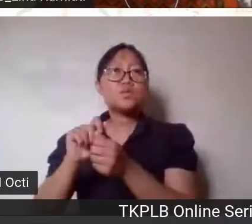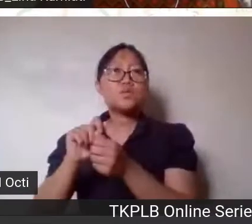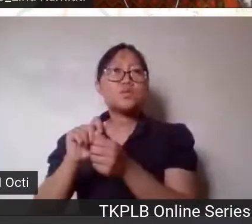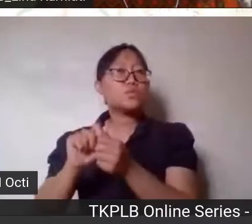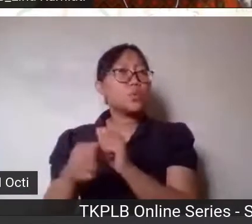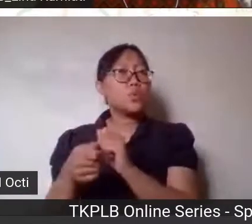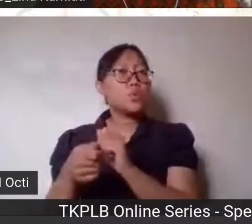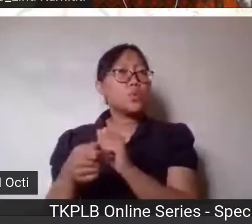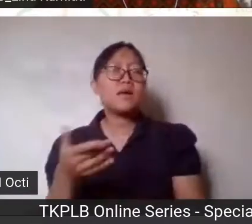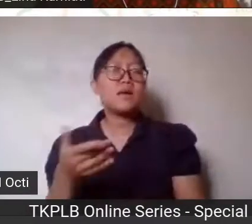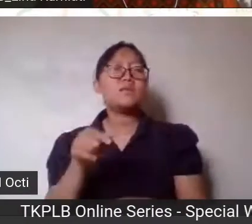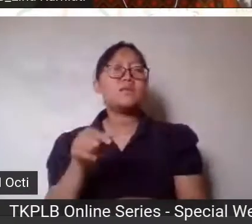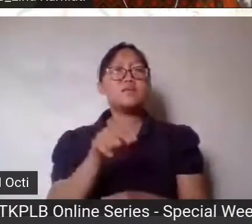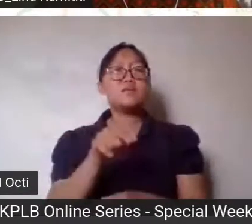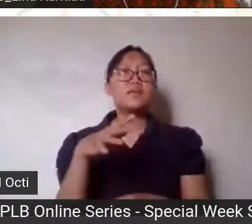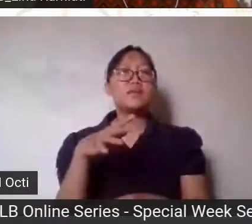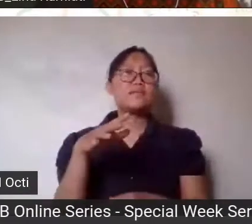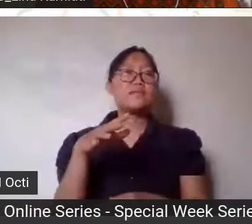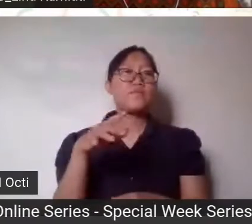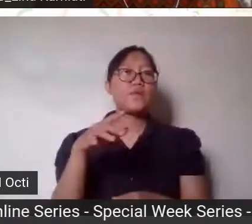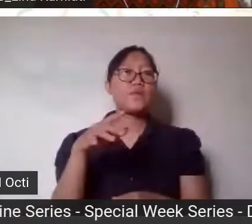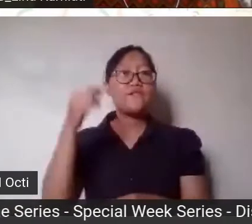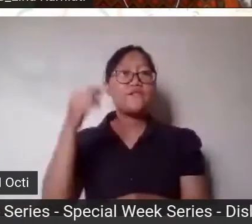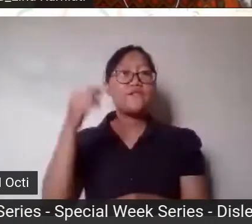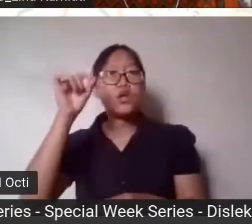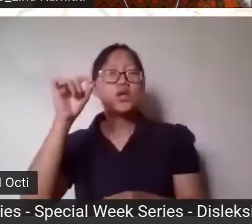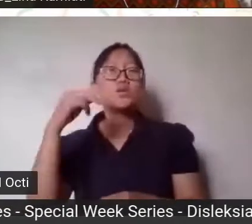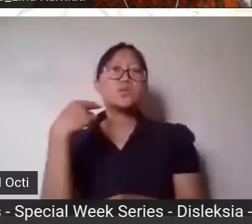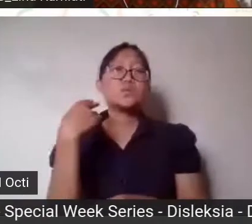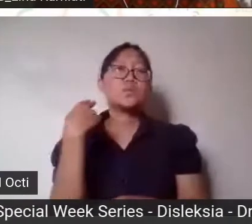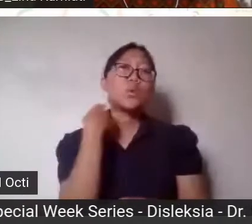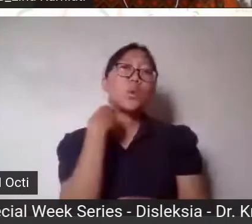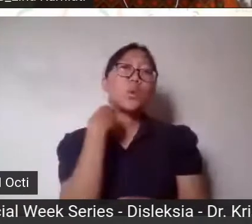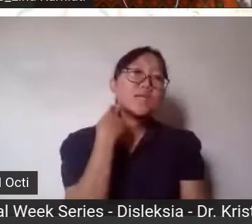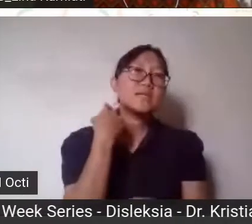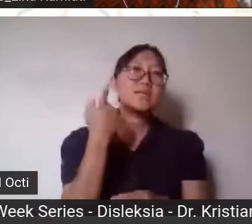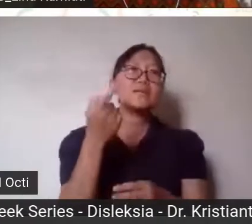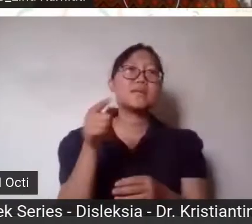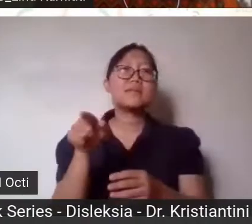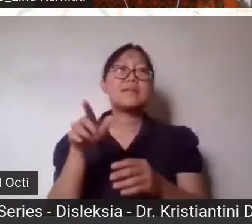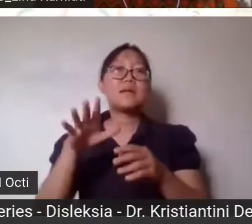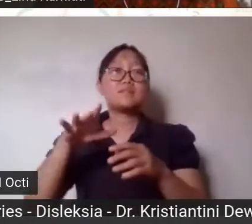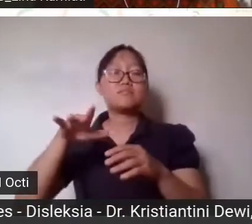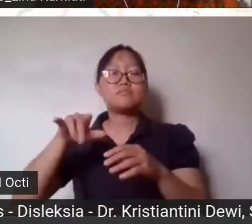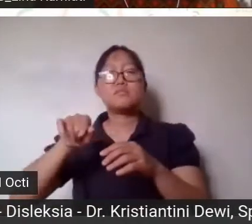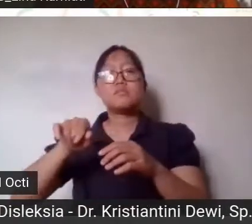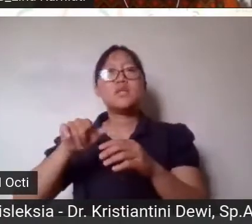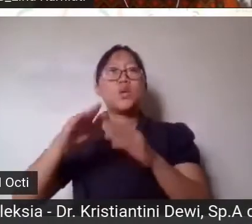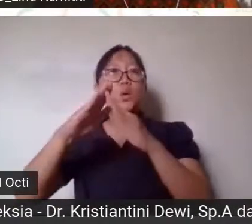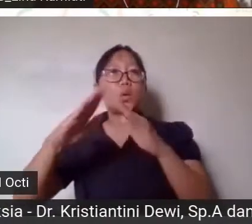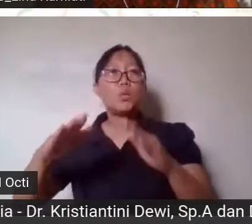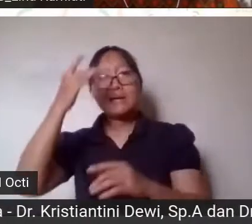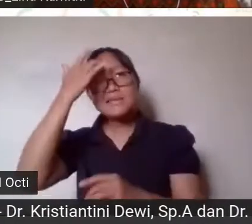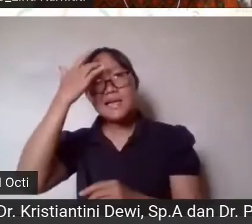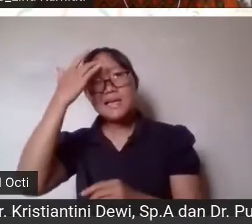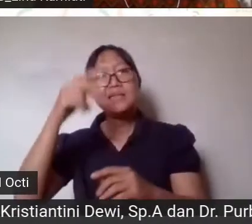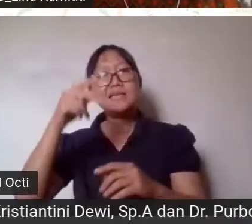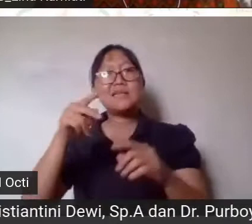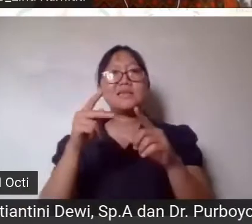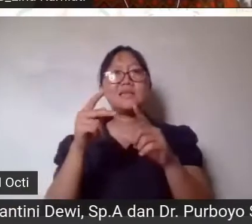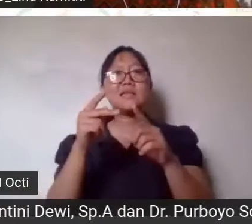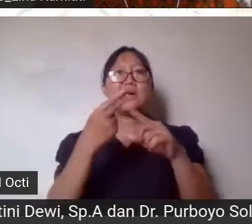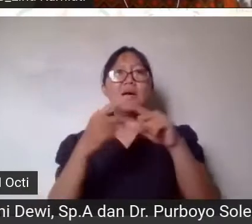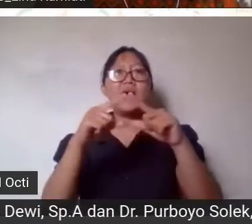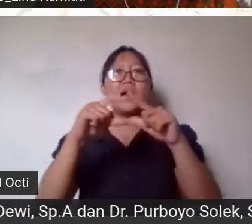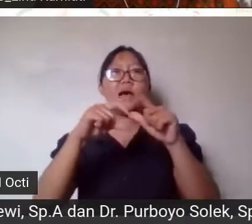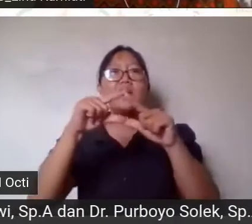Kebetulan saat sekarang menjabat sebagai Kepala Divisi Neurologi Anak untuk Fakultas Kedokteran Unpad dan